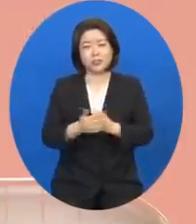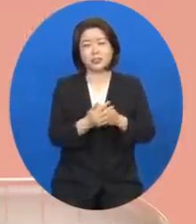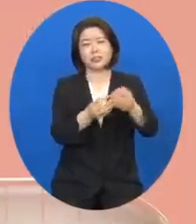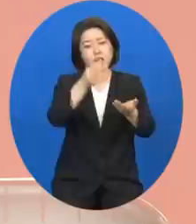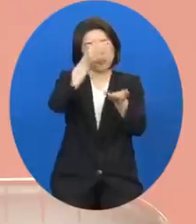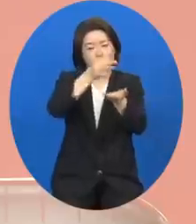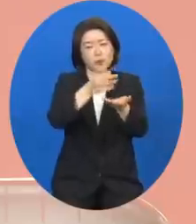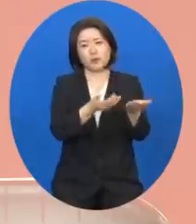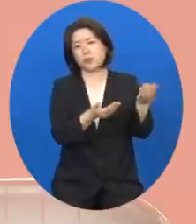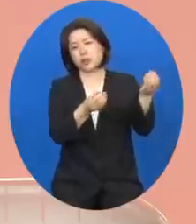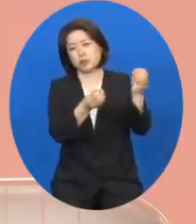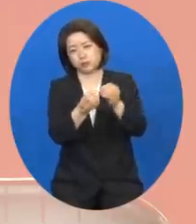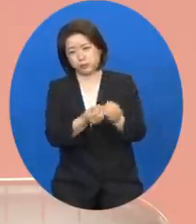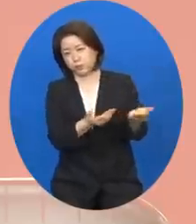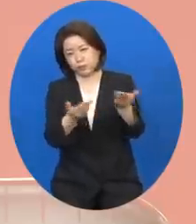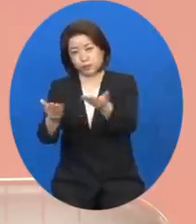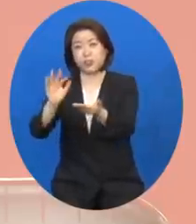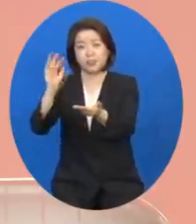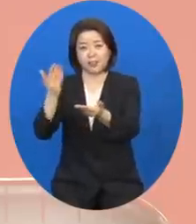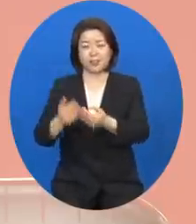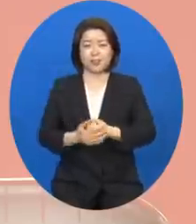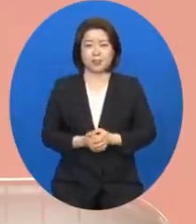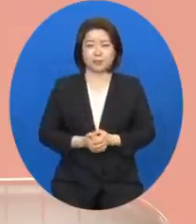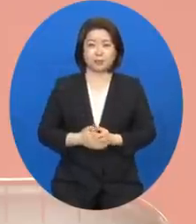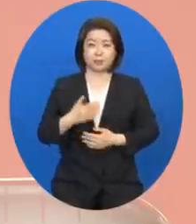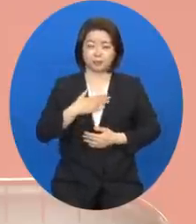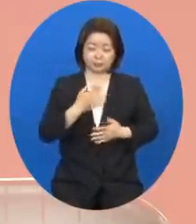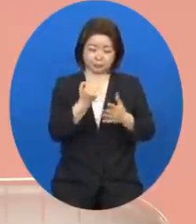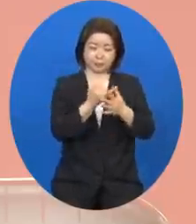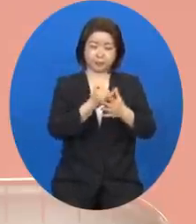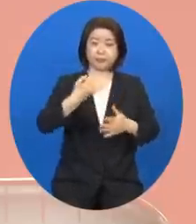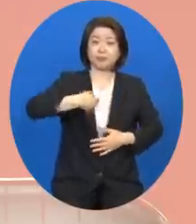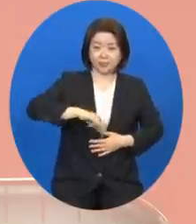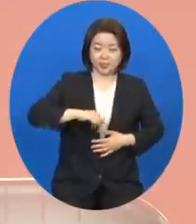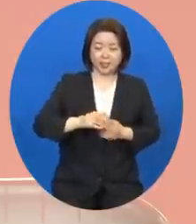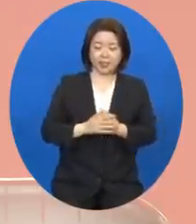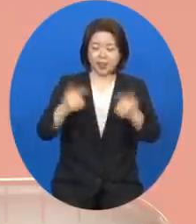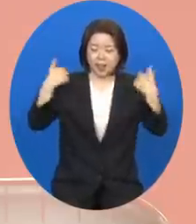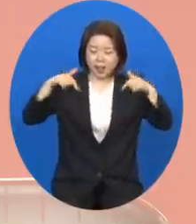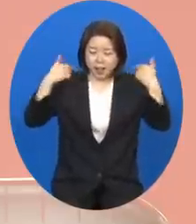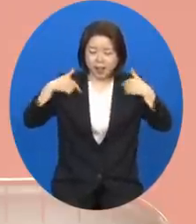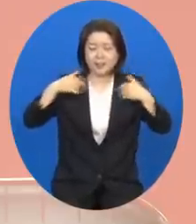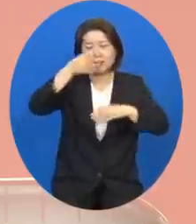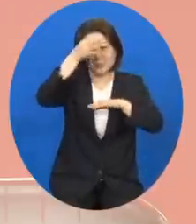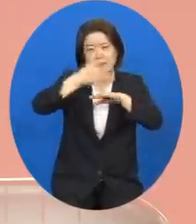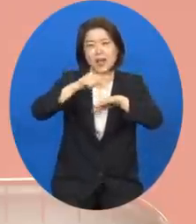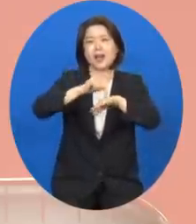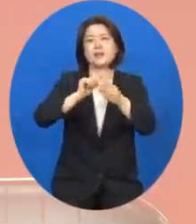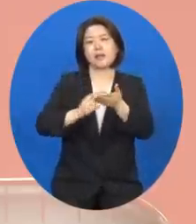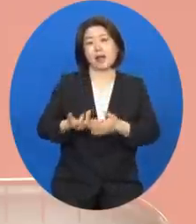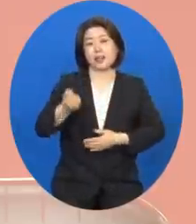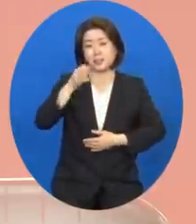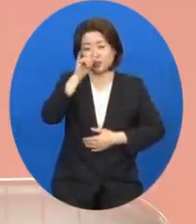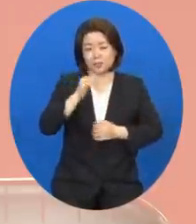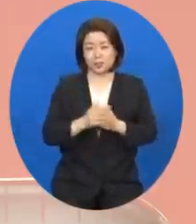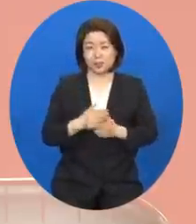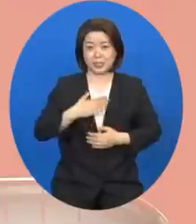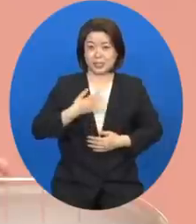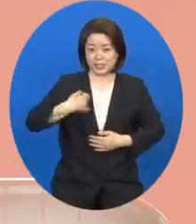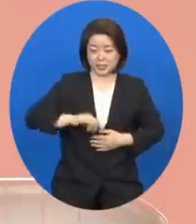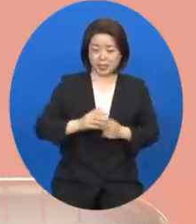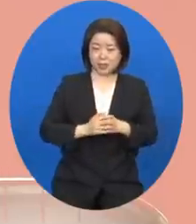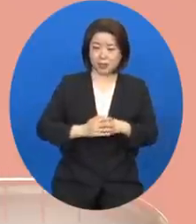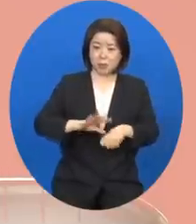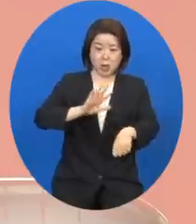유산인 겁니다. 저는 저희 큰딸에게 늘 미안한 마음이 있습니다. 제가 저희 딸에게